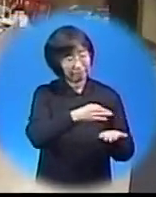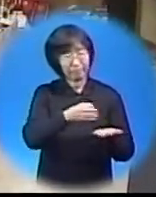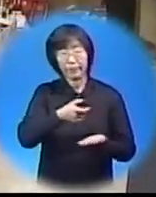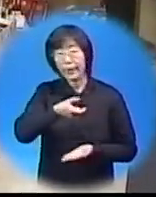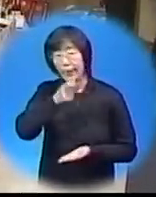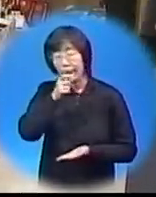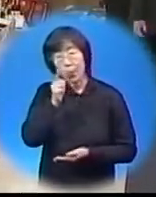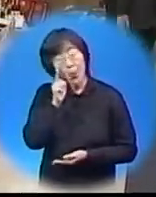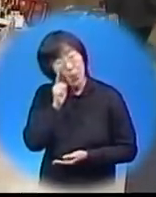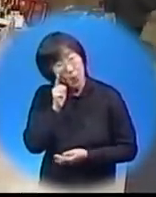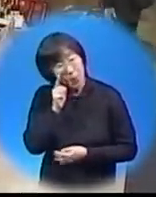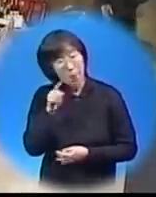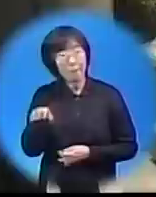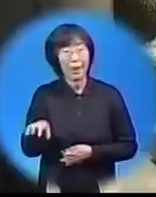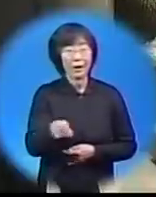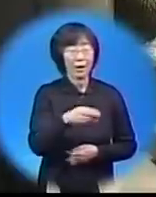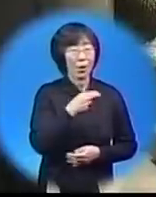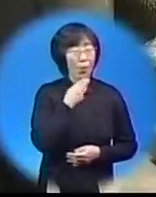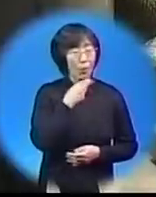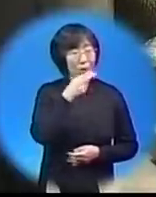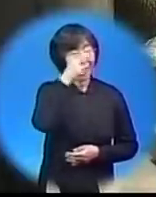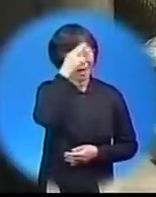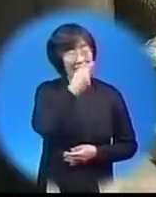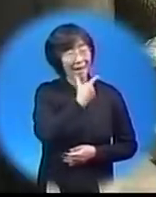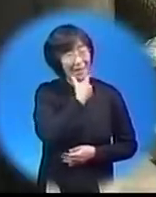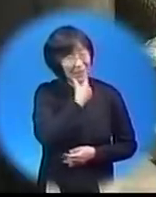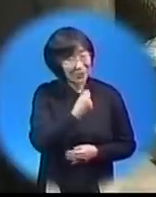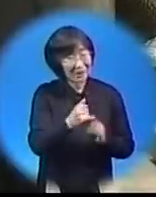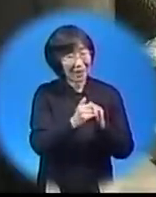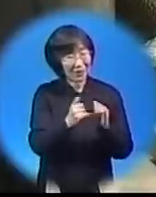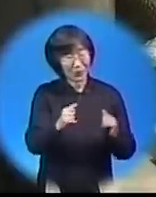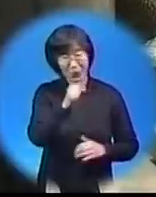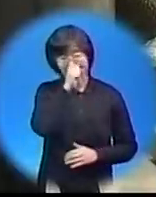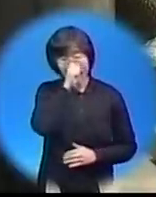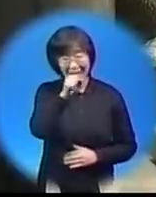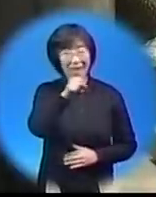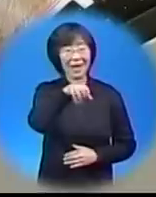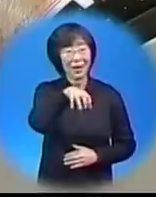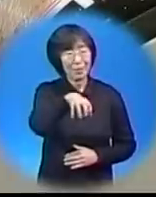られていて、お酒好きにはたまらない場所となっています。